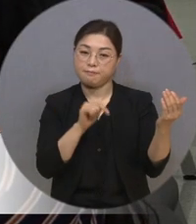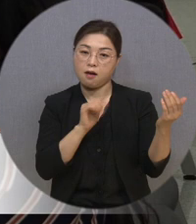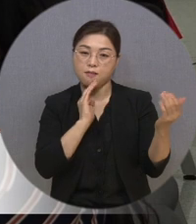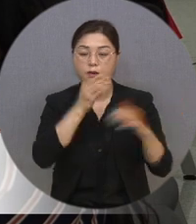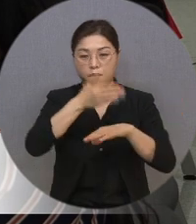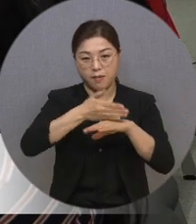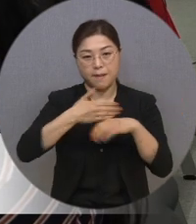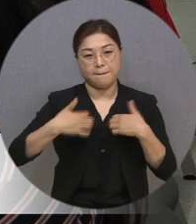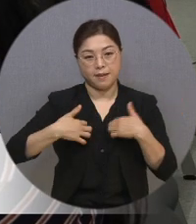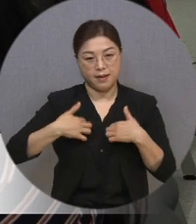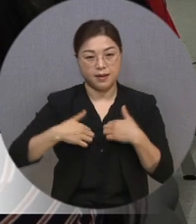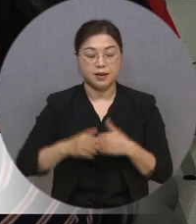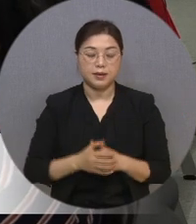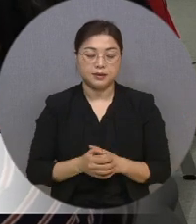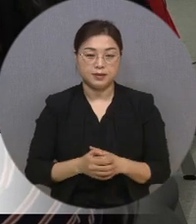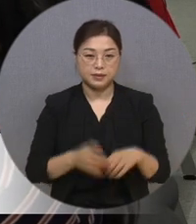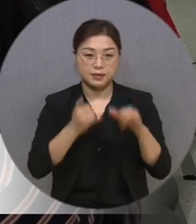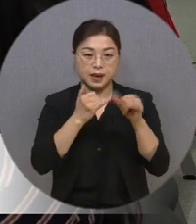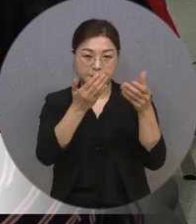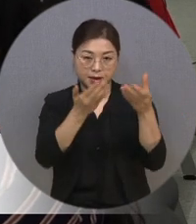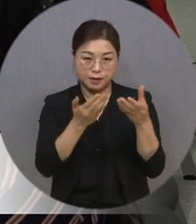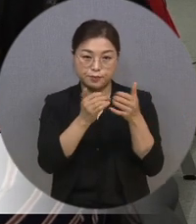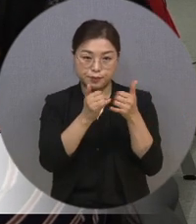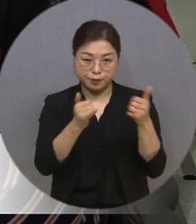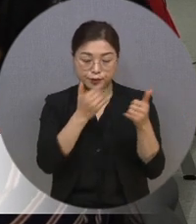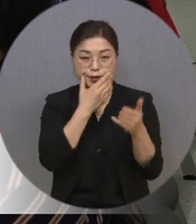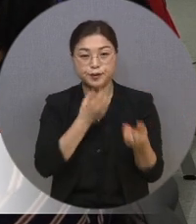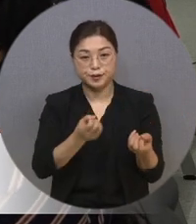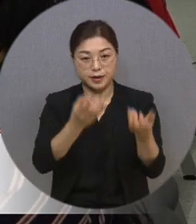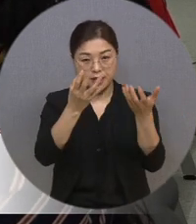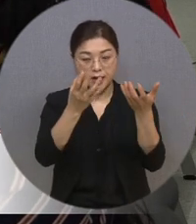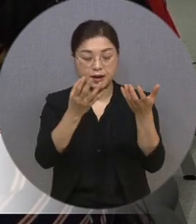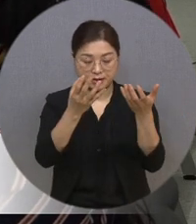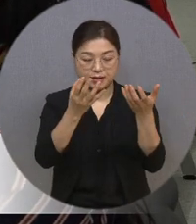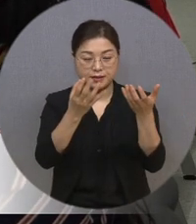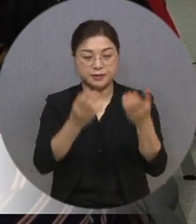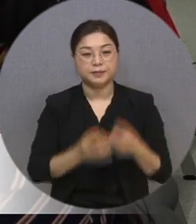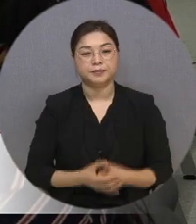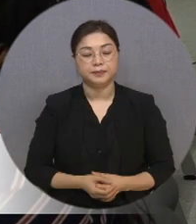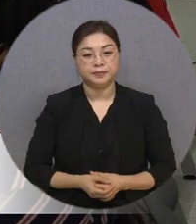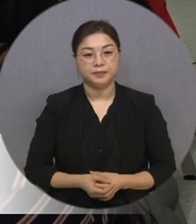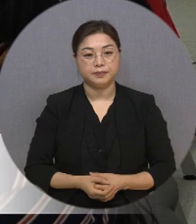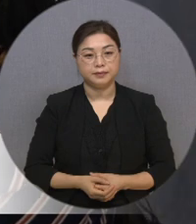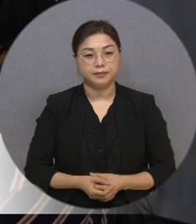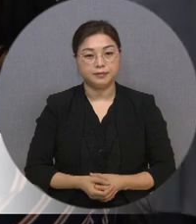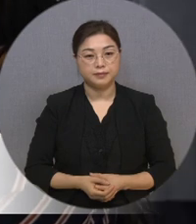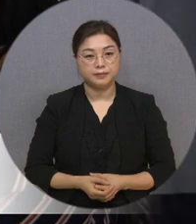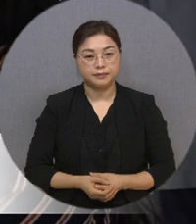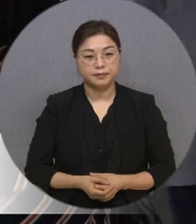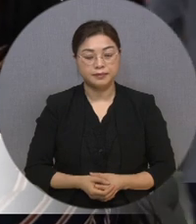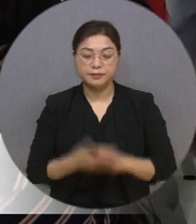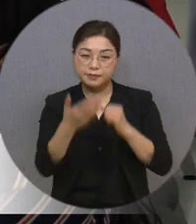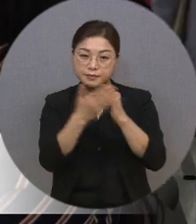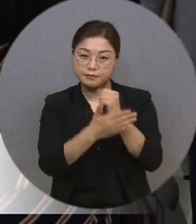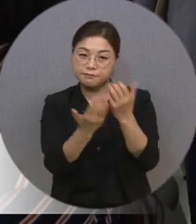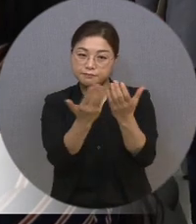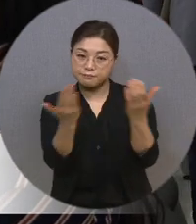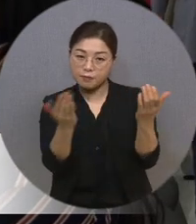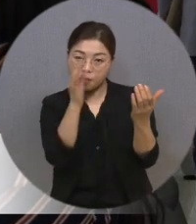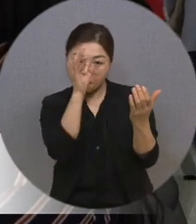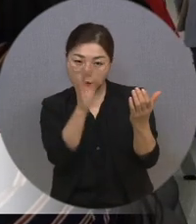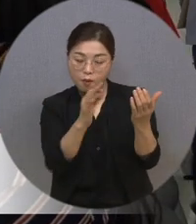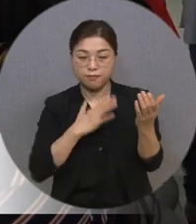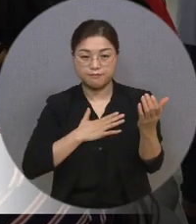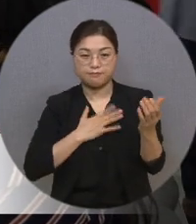고맙고 반갑습니다. 아울러서 수상하신 분께 축하의 말씀을 드리겠습니다. 사진을 통해서